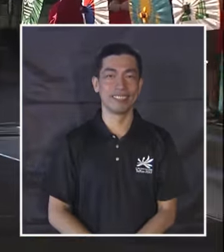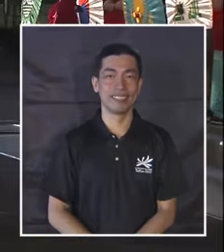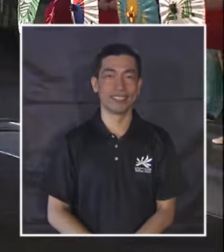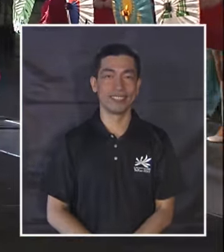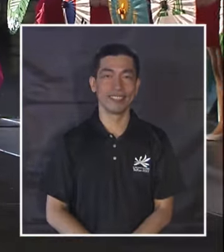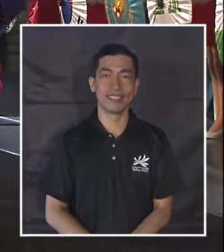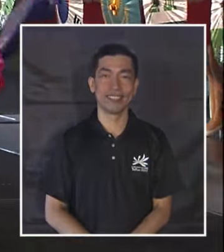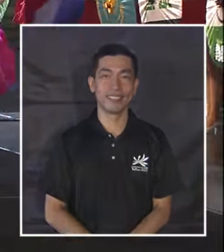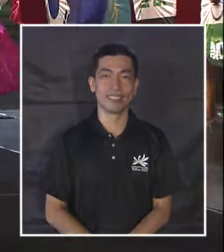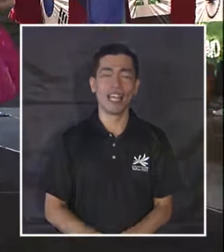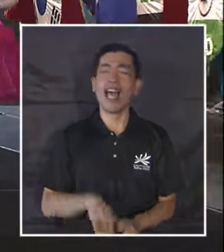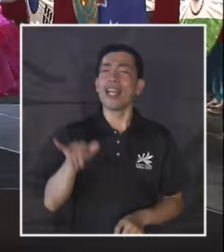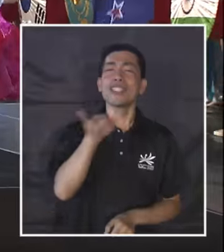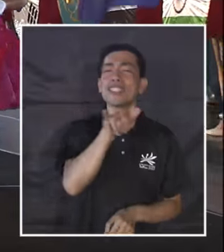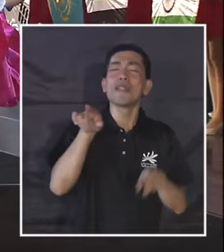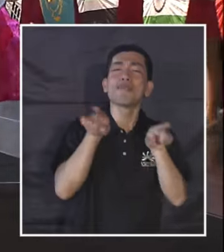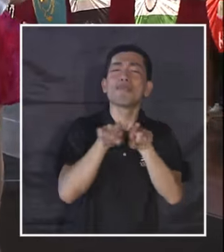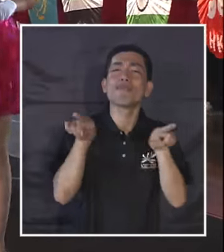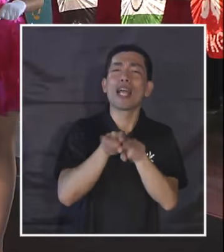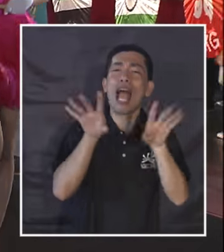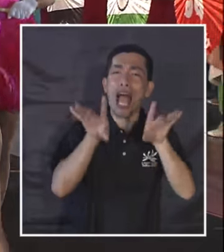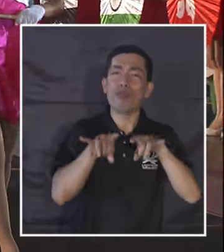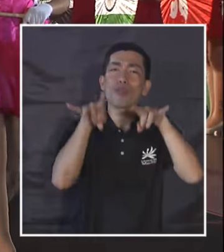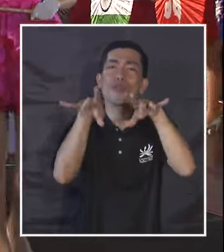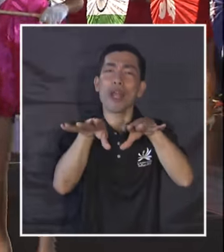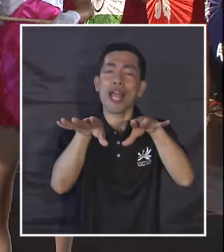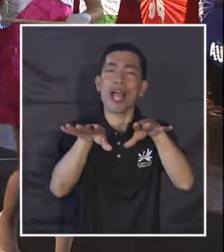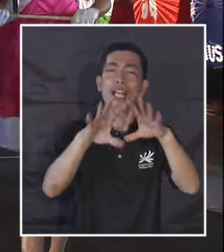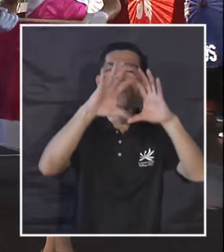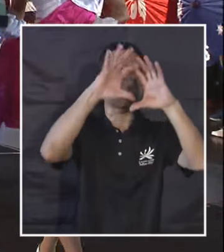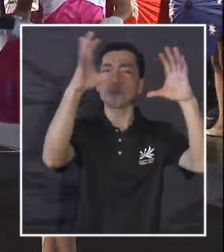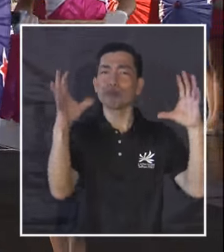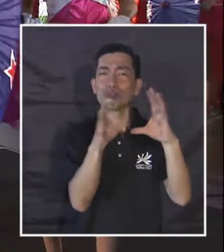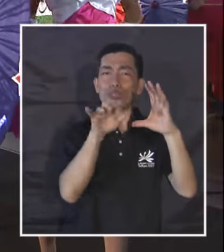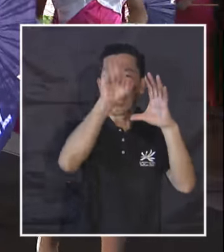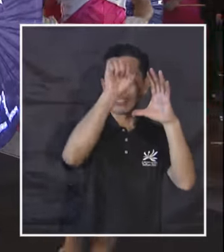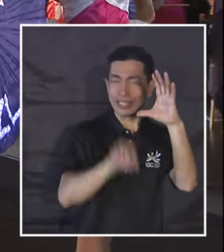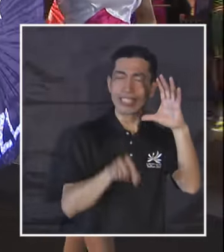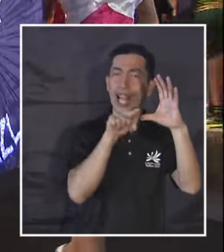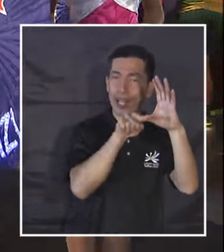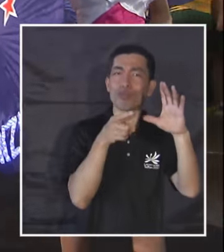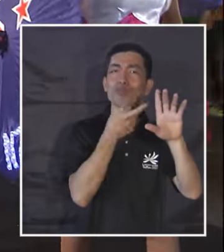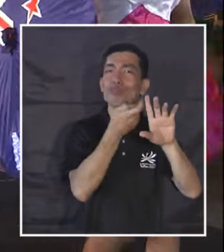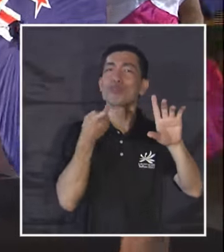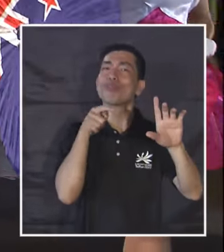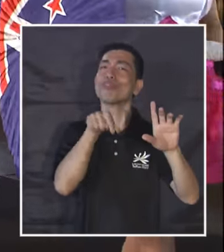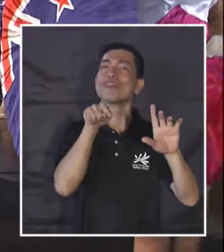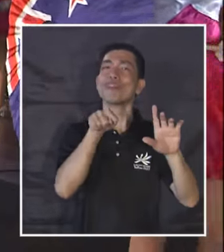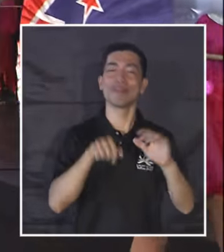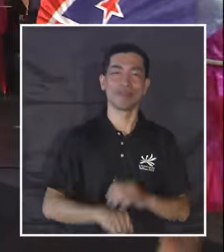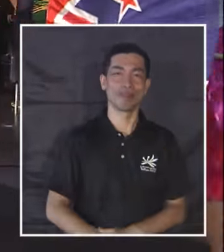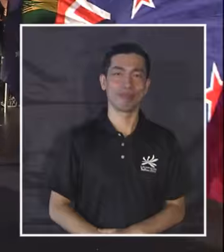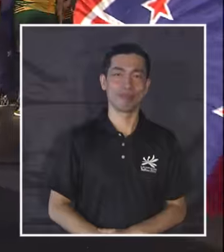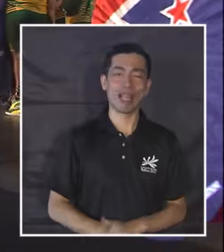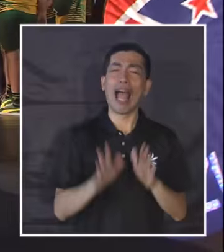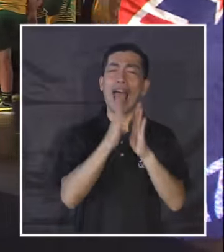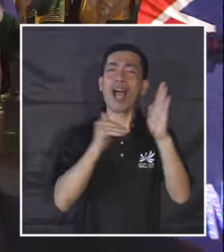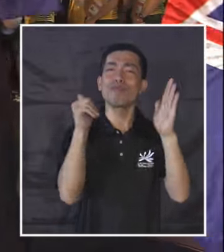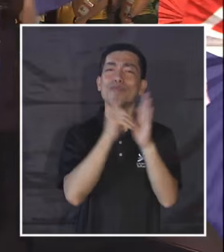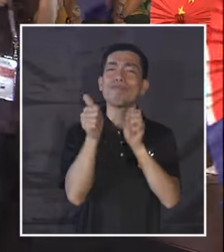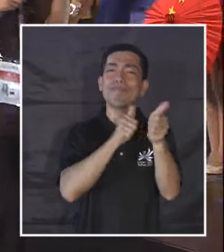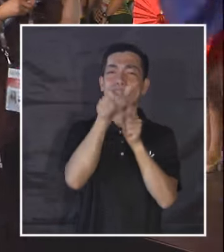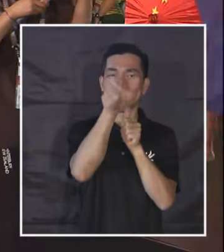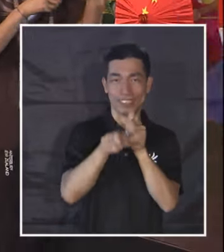跟澳洲一样是来自南半球。这一次纽西兰代表队共有3位选手来参加这一次